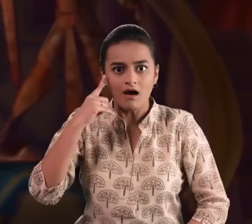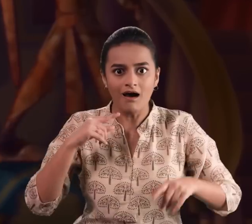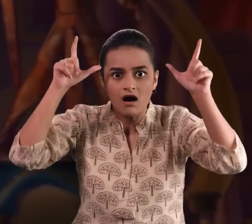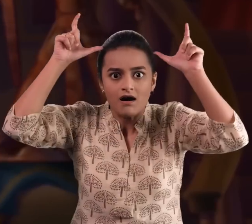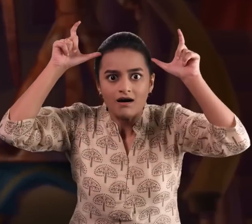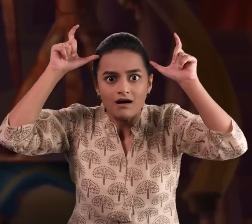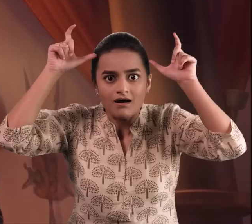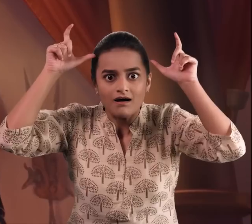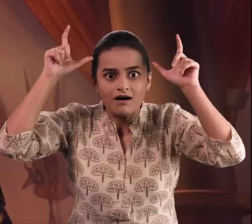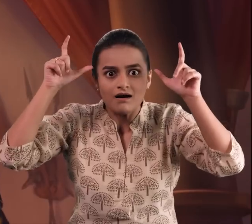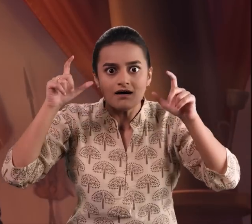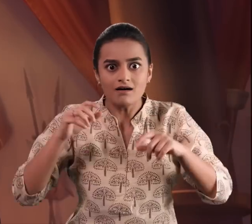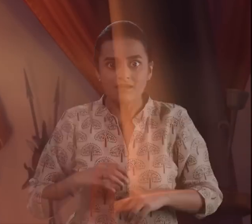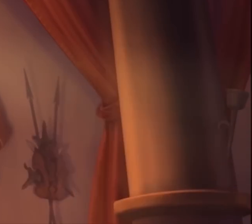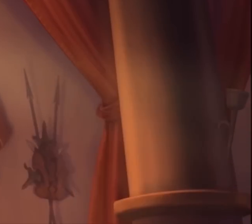वत्सासुर,